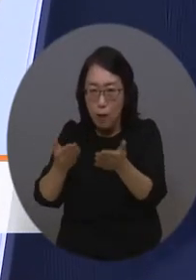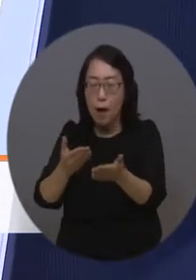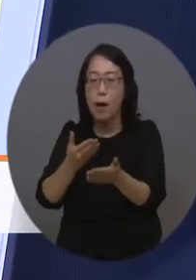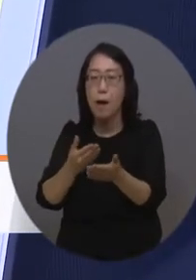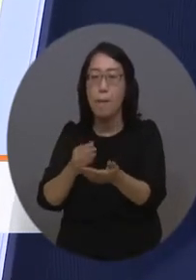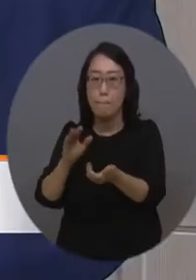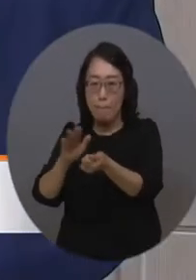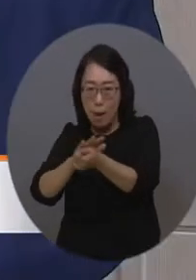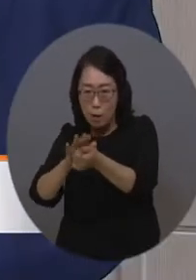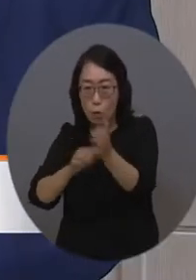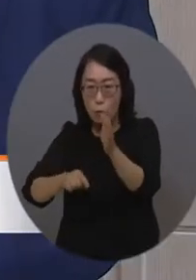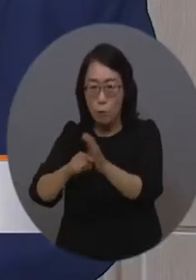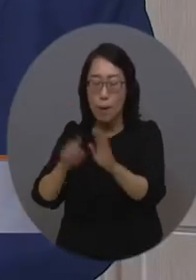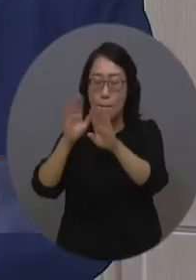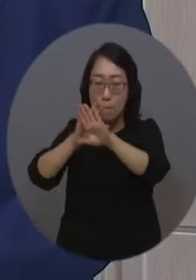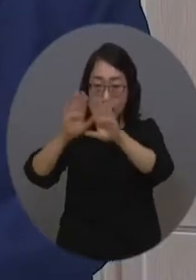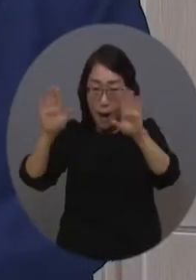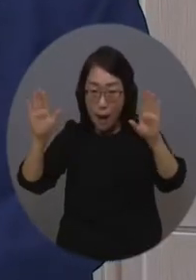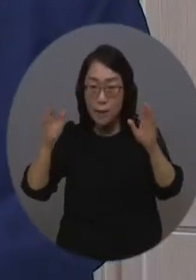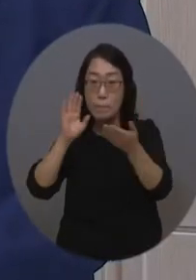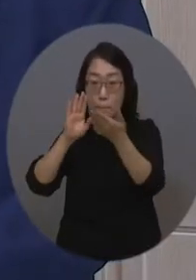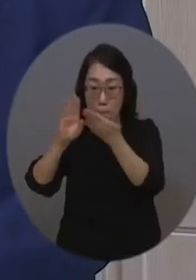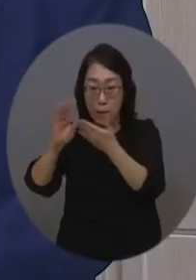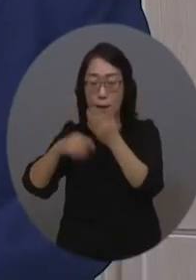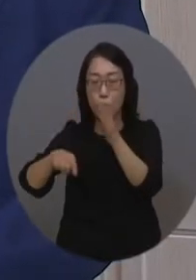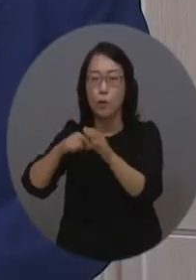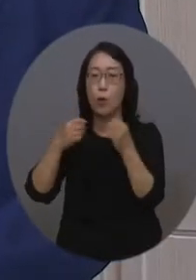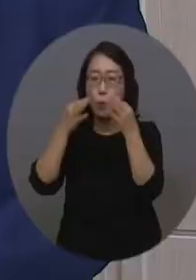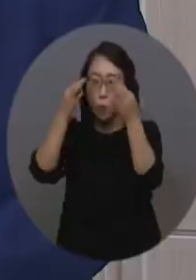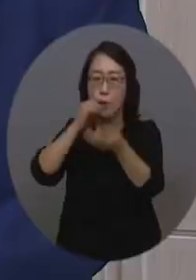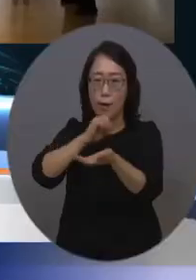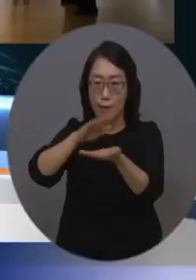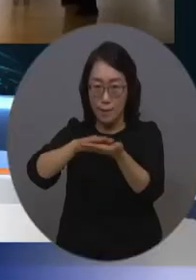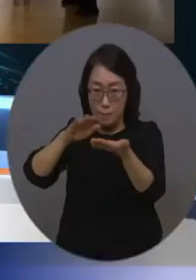사회의 밝은 미래를 열어가는 데 노력하겠다고 밝혔습니다.